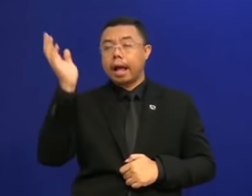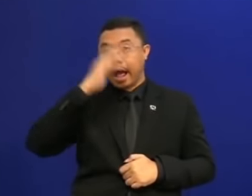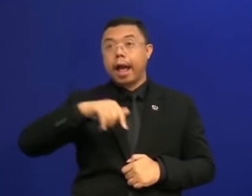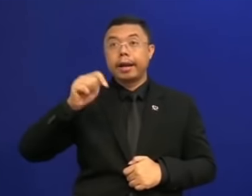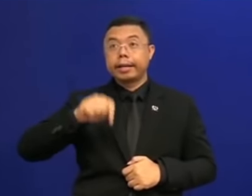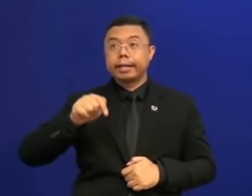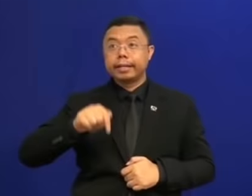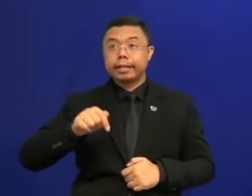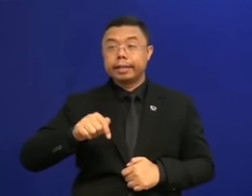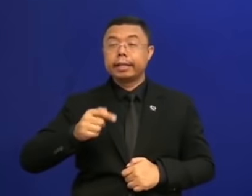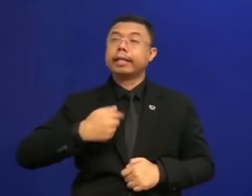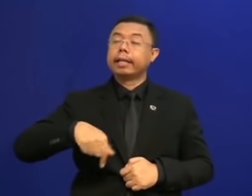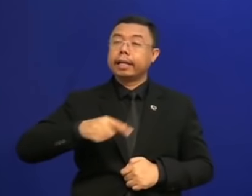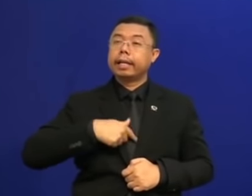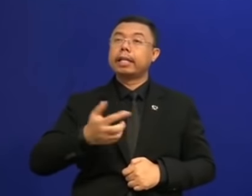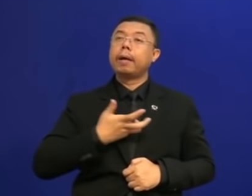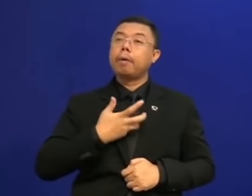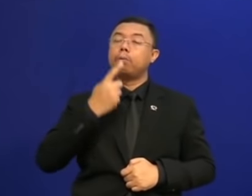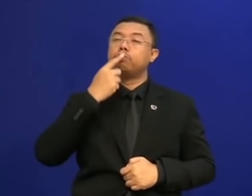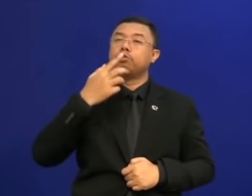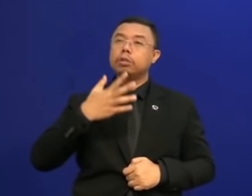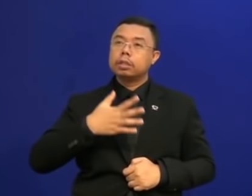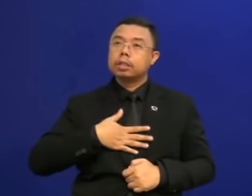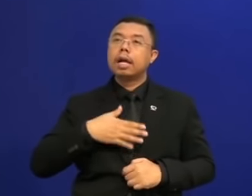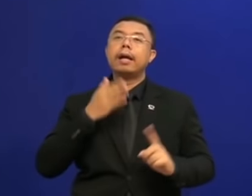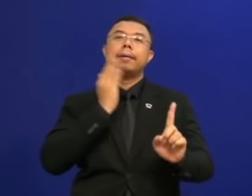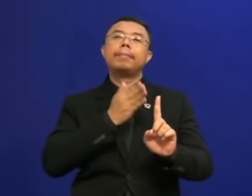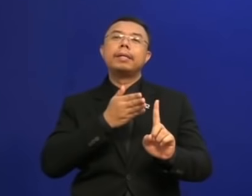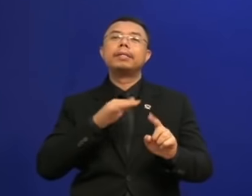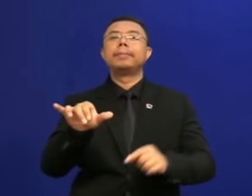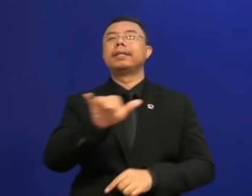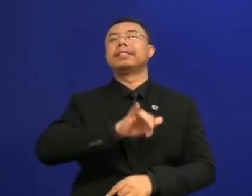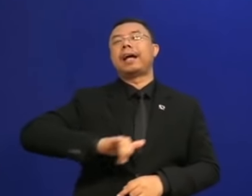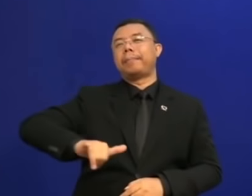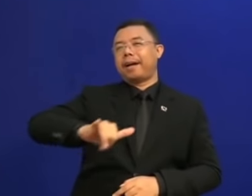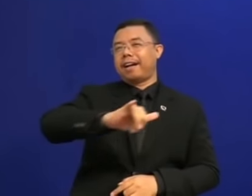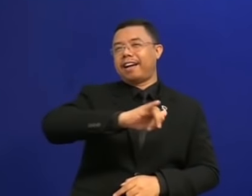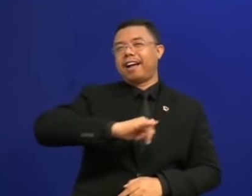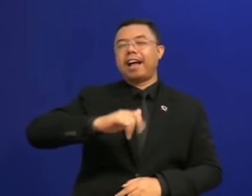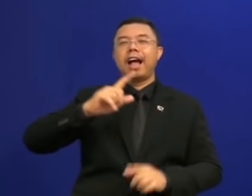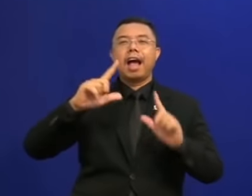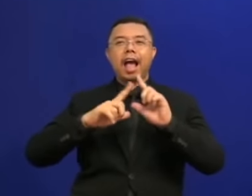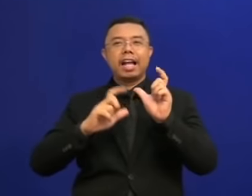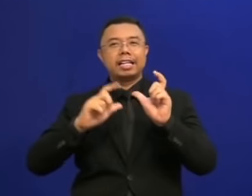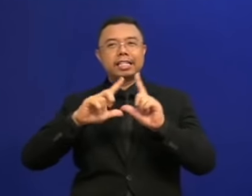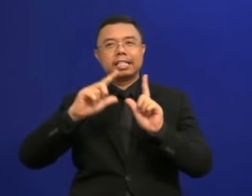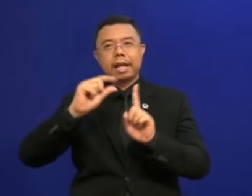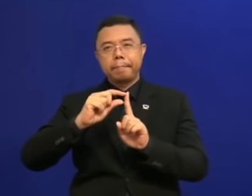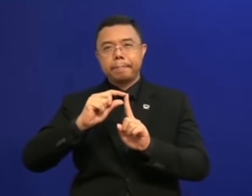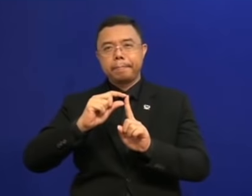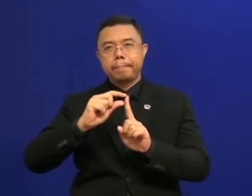hari ini kita mau memiliki prinsip yang sama, asap